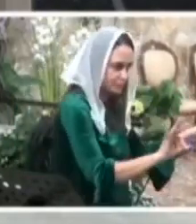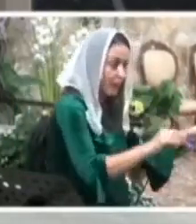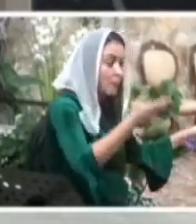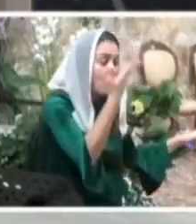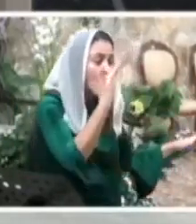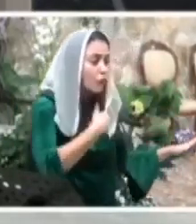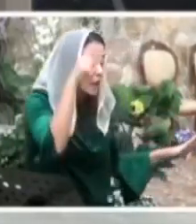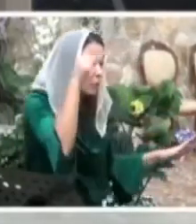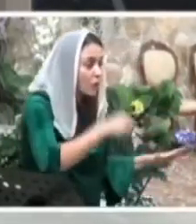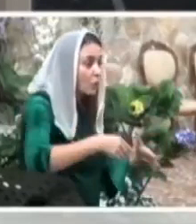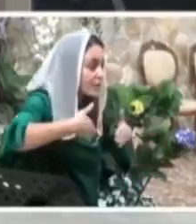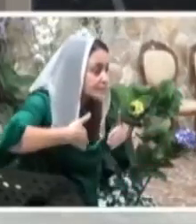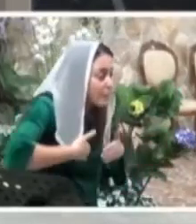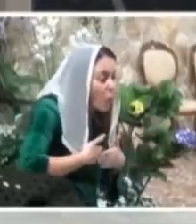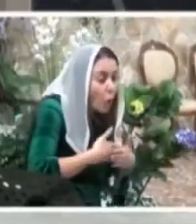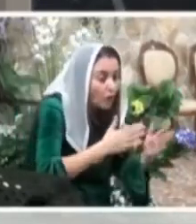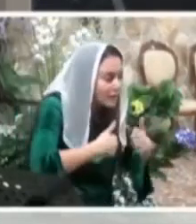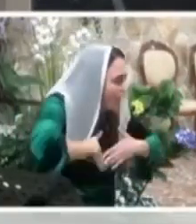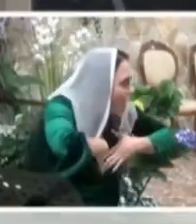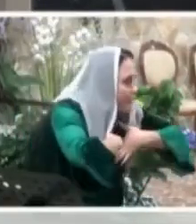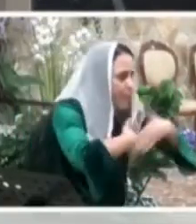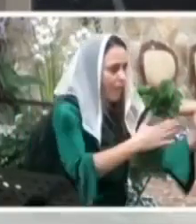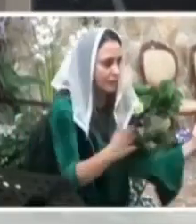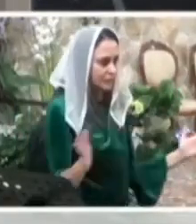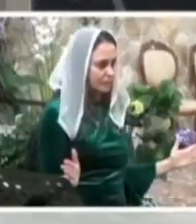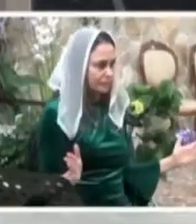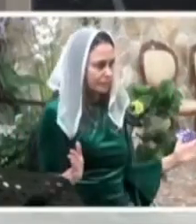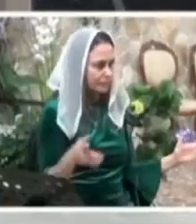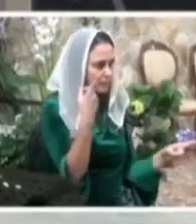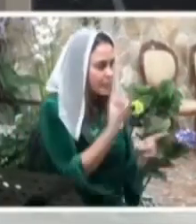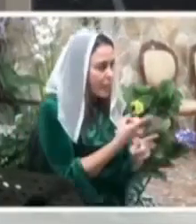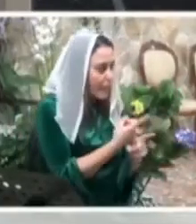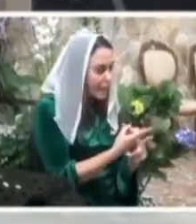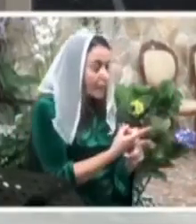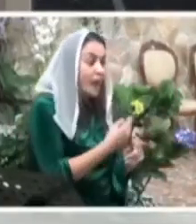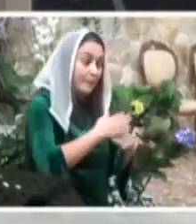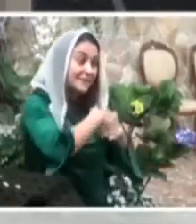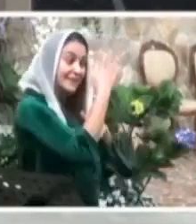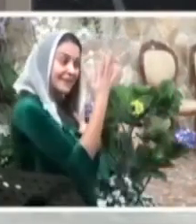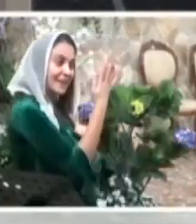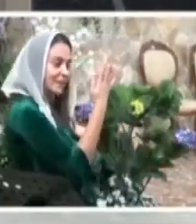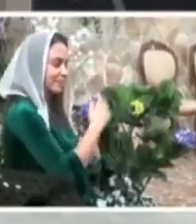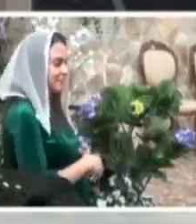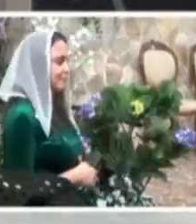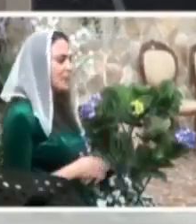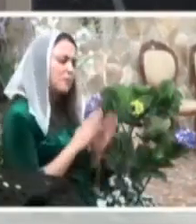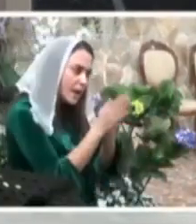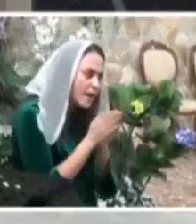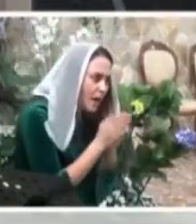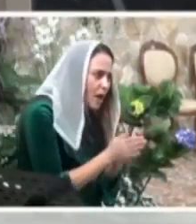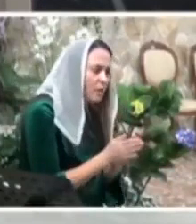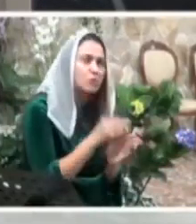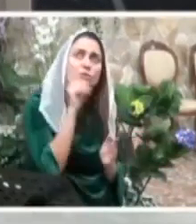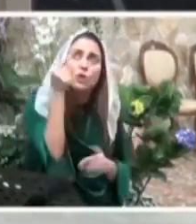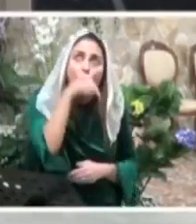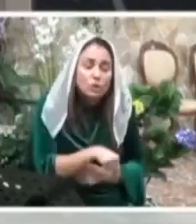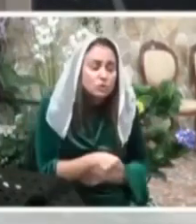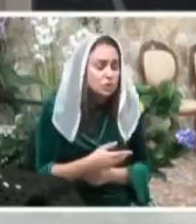porta sia aperta. Fratelli, la mattina preghiamo: Signore,